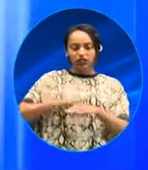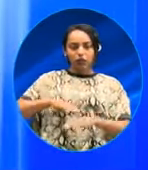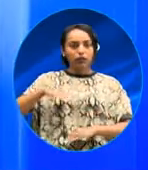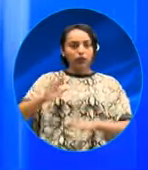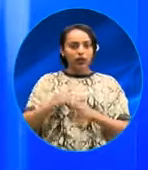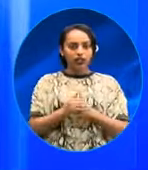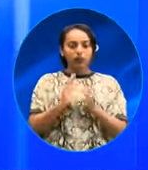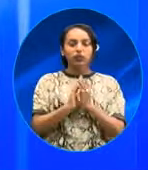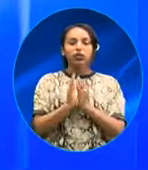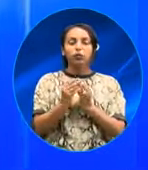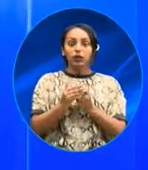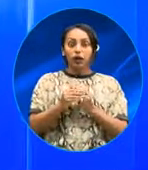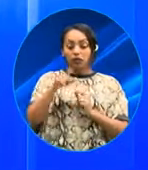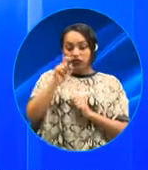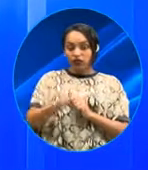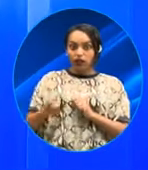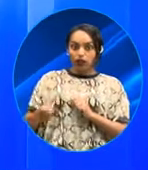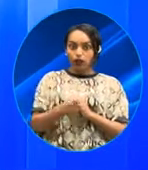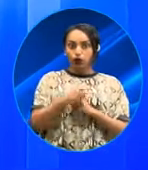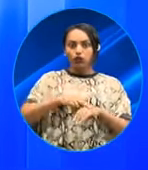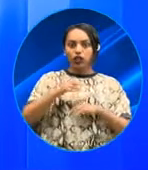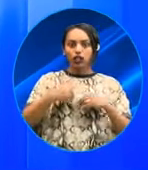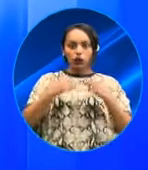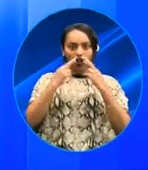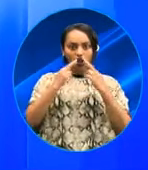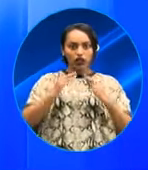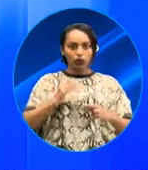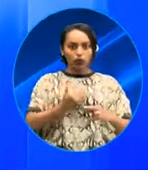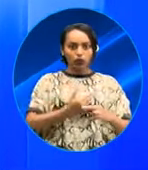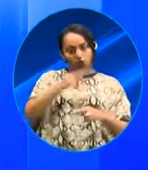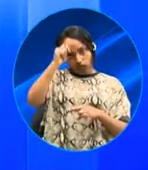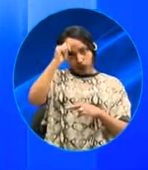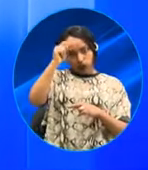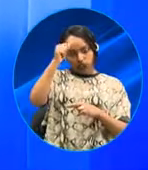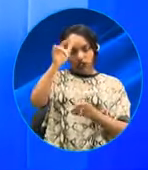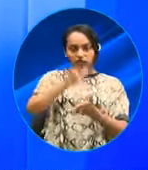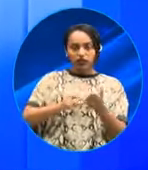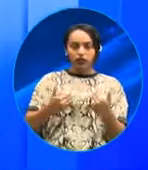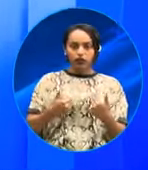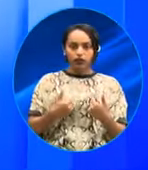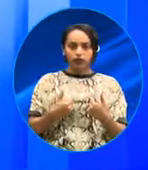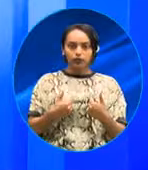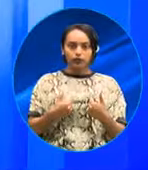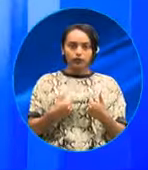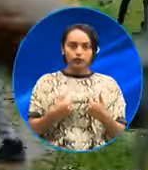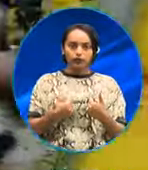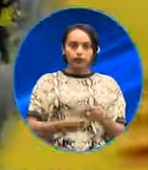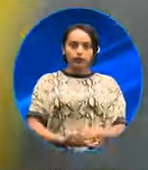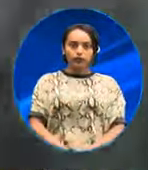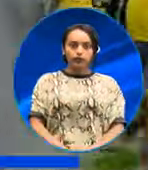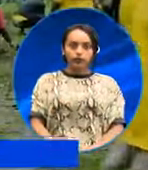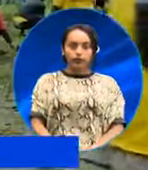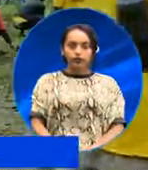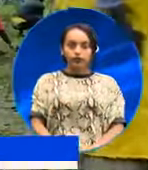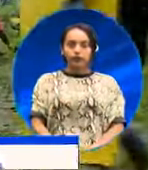ባለፈ እንክብካቤም አስፈላጊ መሆኑ ተነስተዋል። ሪፖርተራችን ቴድሮስ ሂሳ ዘዝራለው።